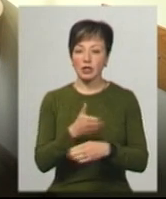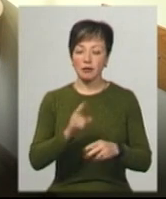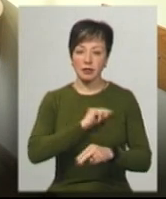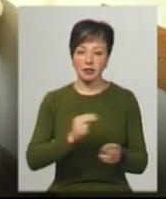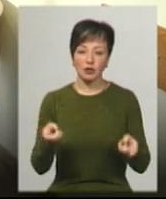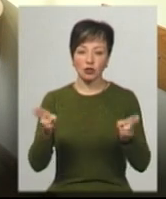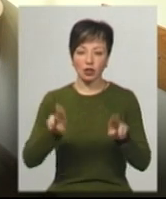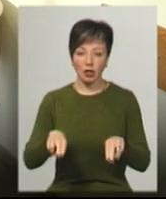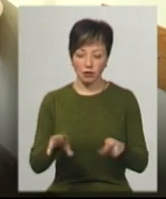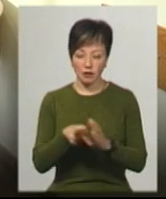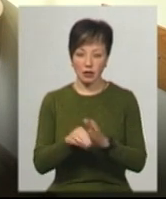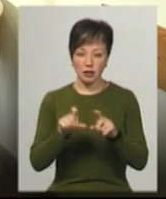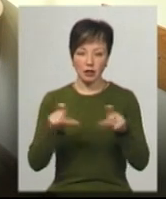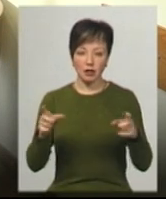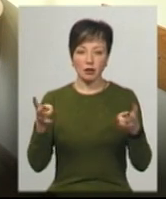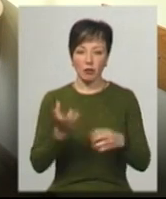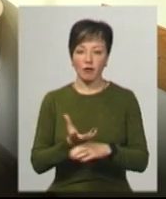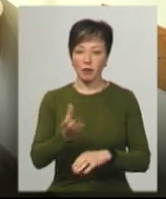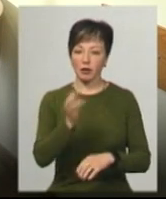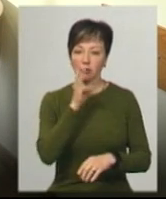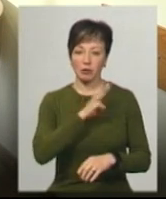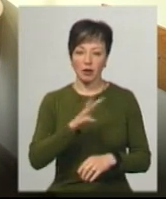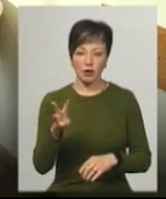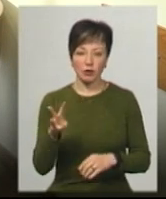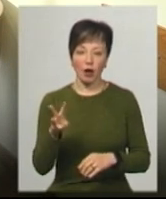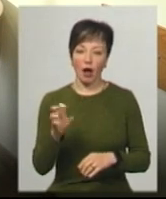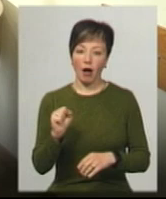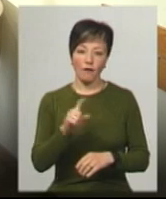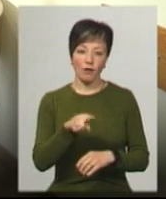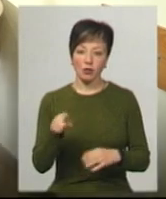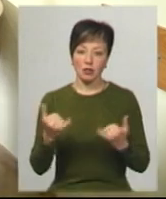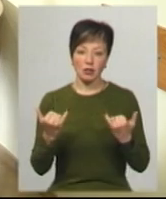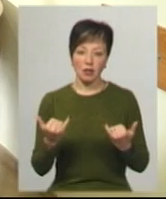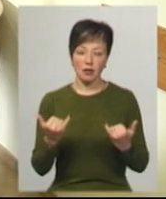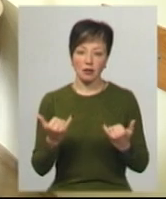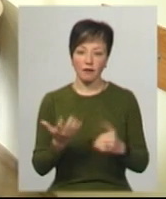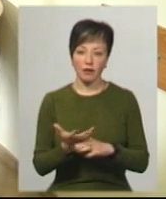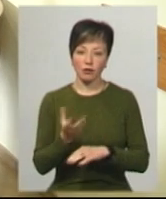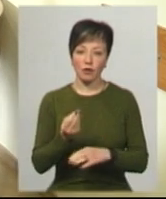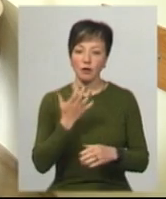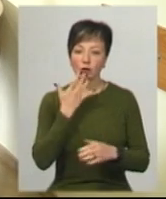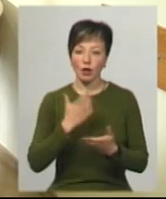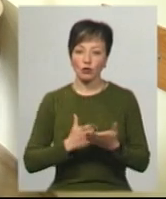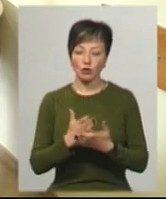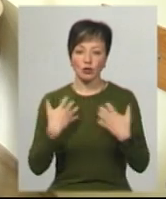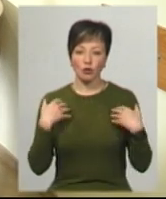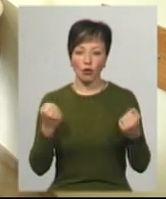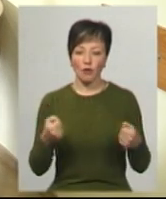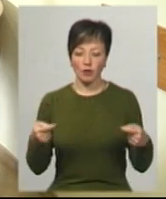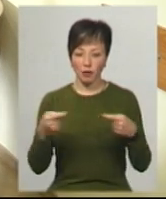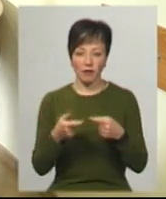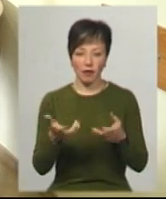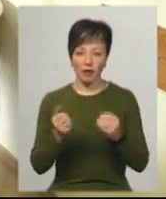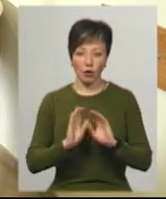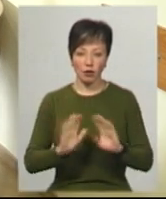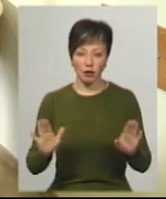складі закладу, їм потрібно виплачувати заробітну плату, а вони зараз фінансування від Національної служби здоров'я відповідно не